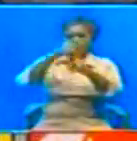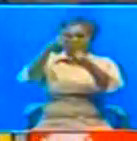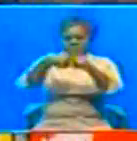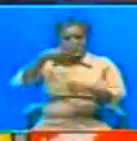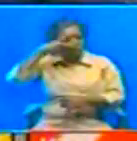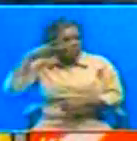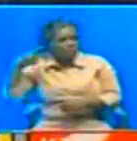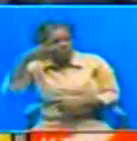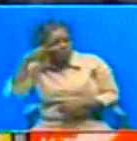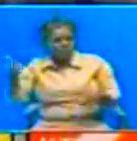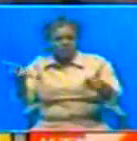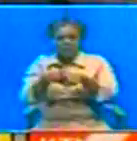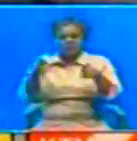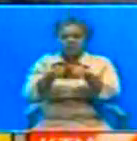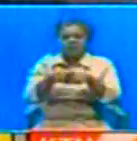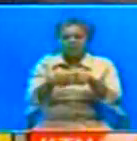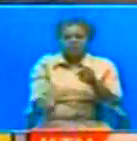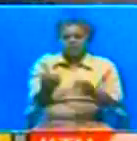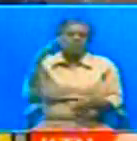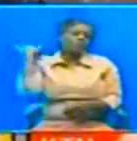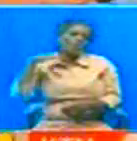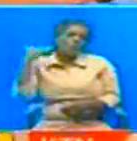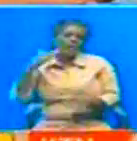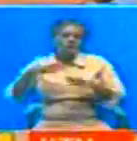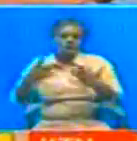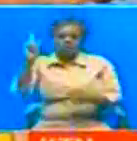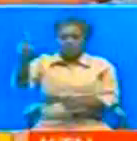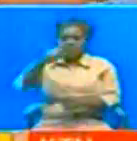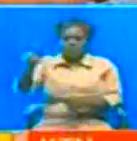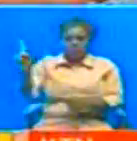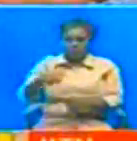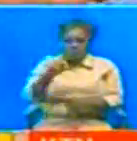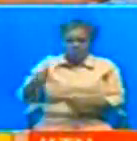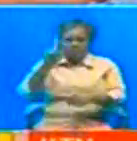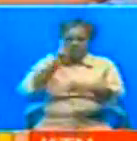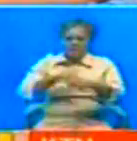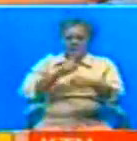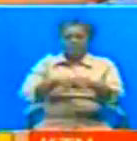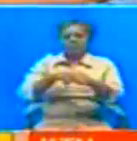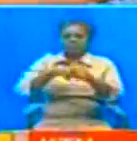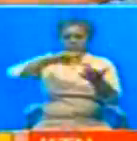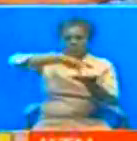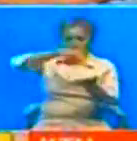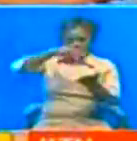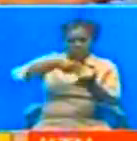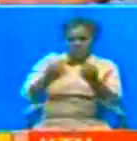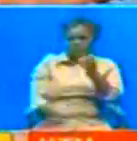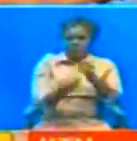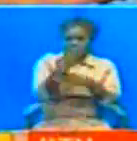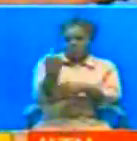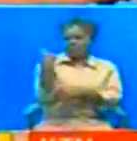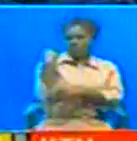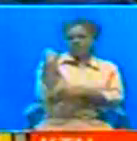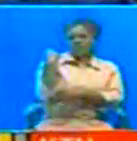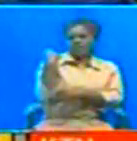vya ugaidi, wizi wa mabavu au uhalifu wote kupitia mikakati ya kuundwa kwa sera ambayo itazinduliwa hivi